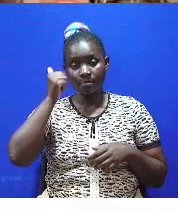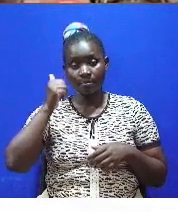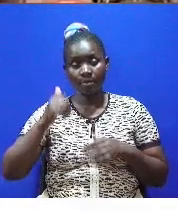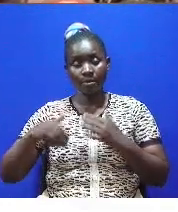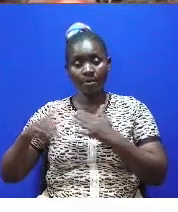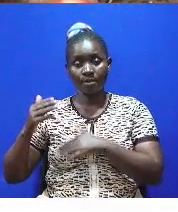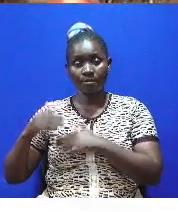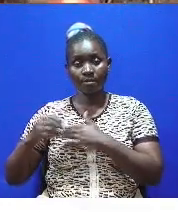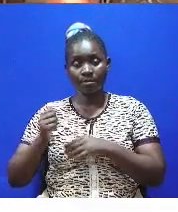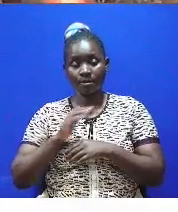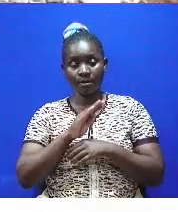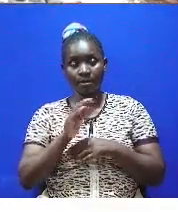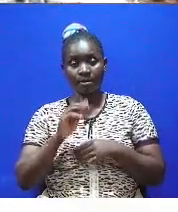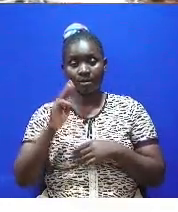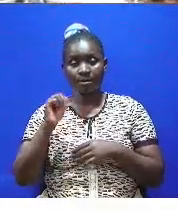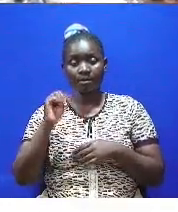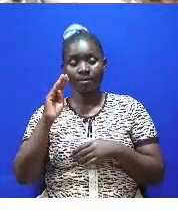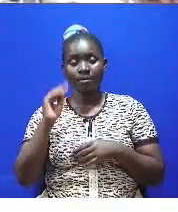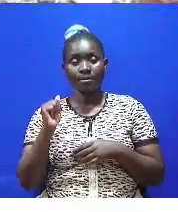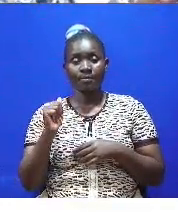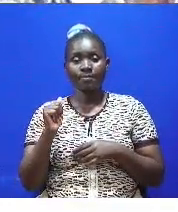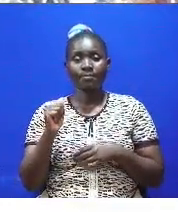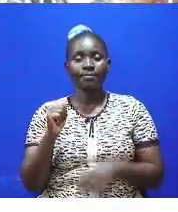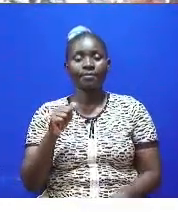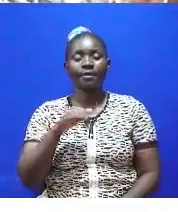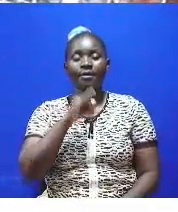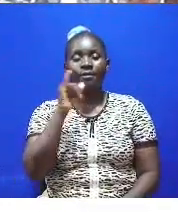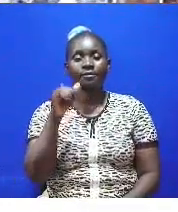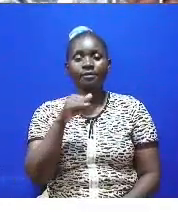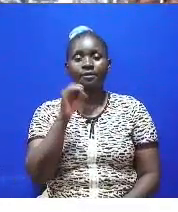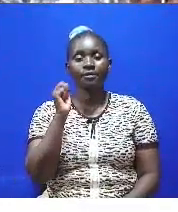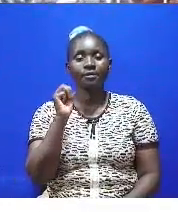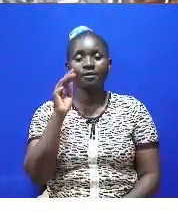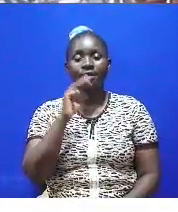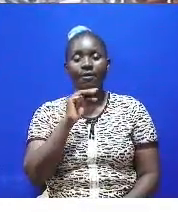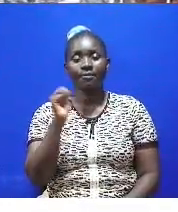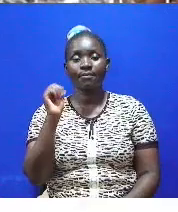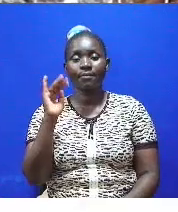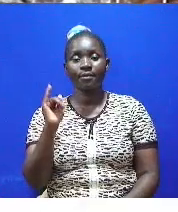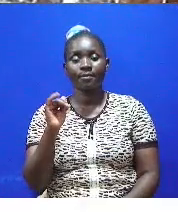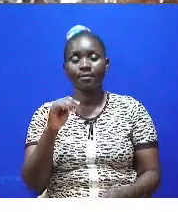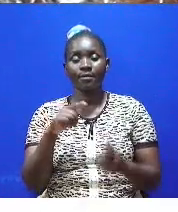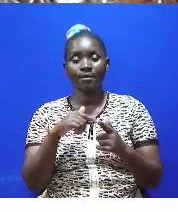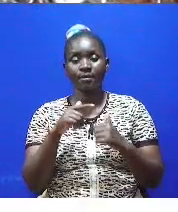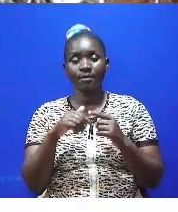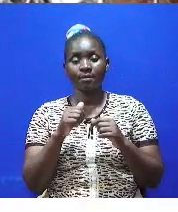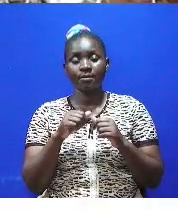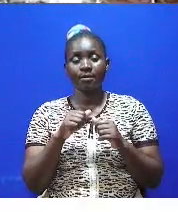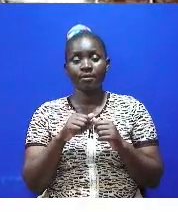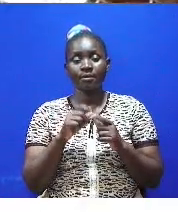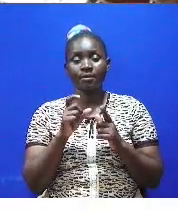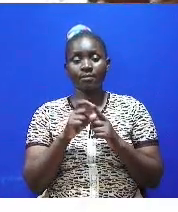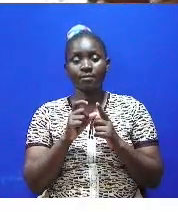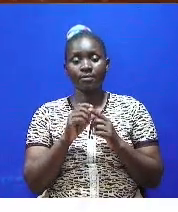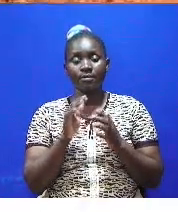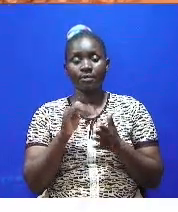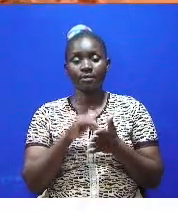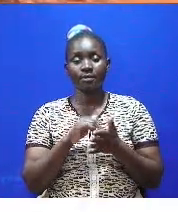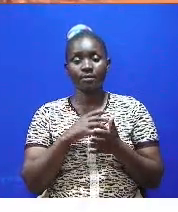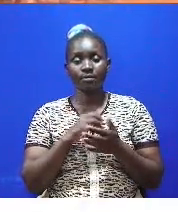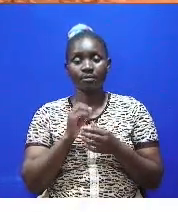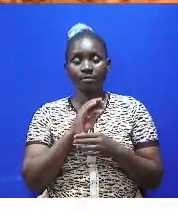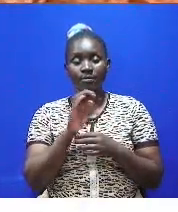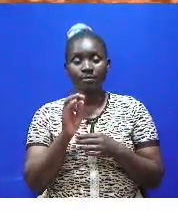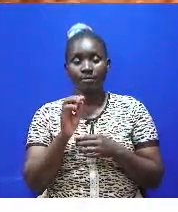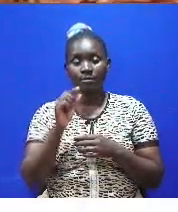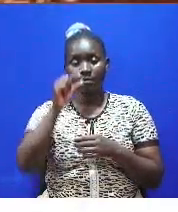nigo babori umwe msie bensemeyo Jimmy Kenyanya wachana kukwana na buo igoro ya manganayo. Waigo nigo basabire umugava